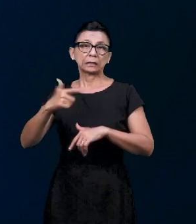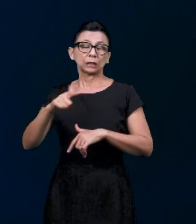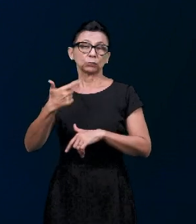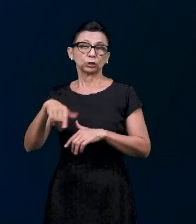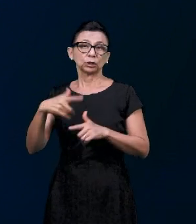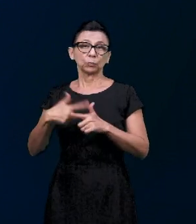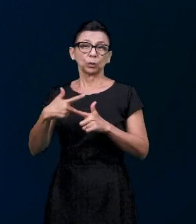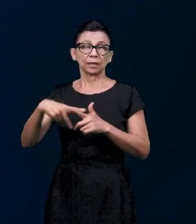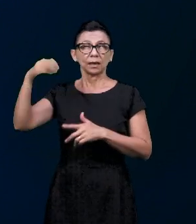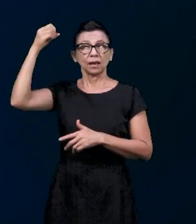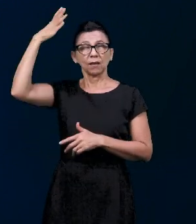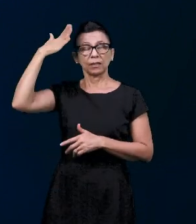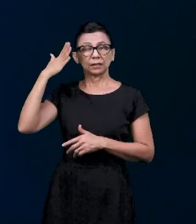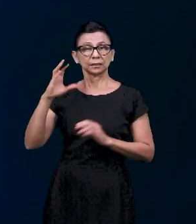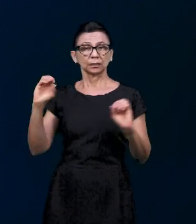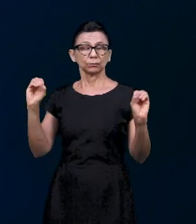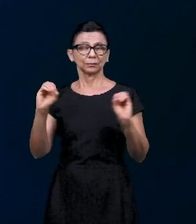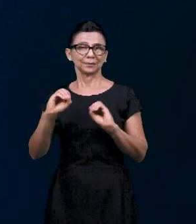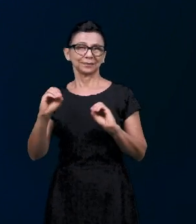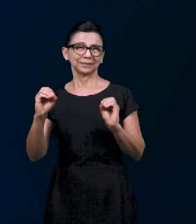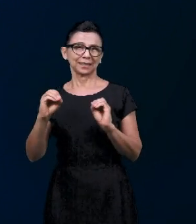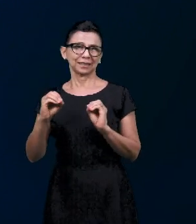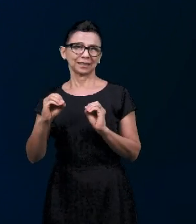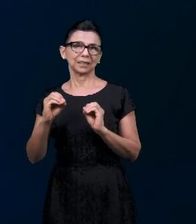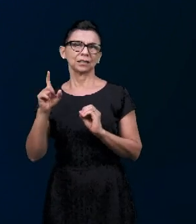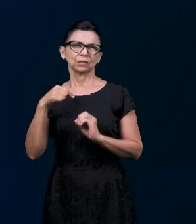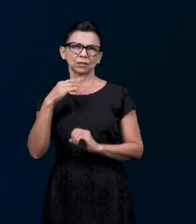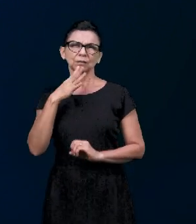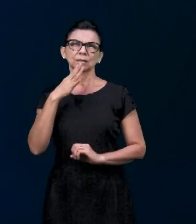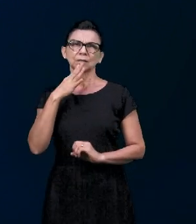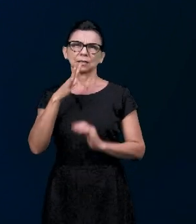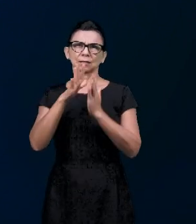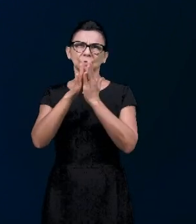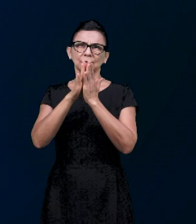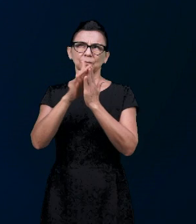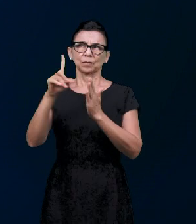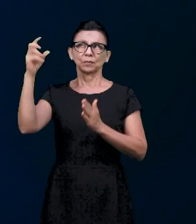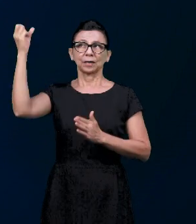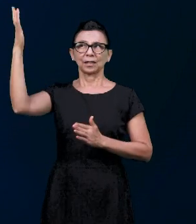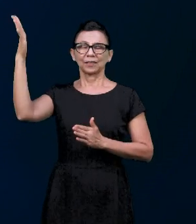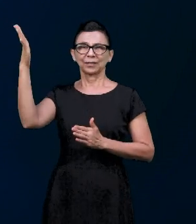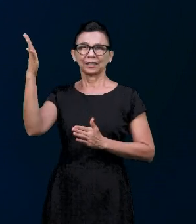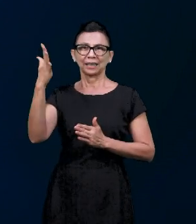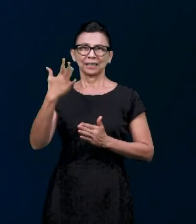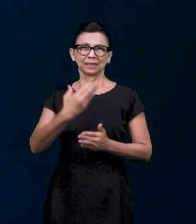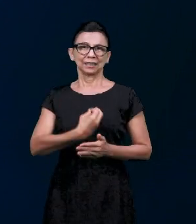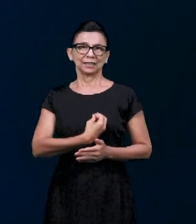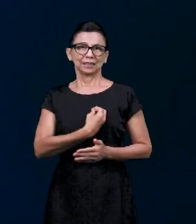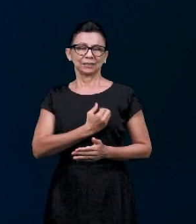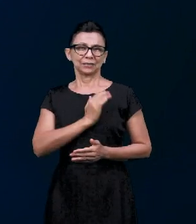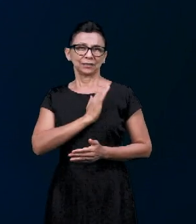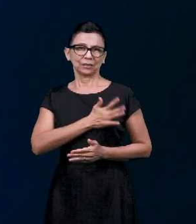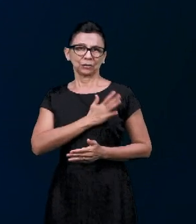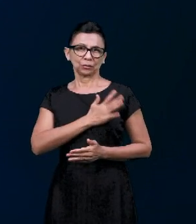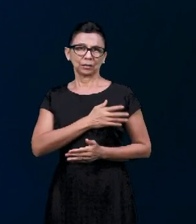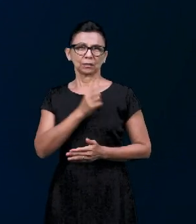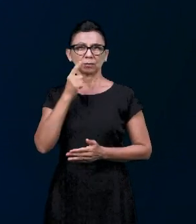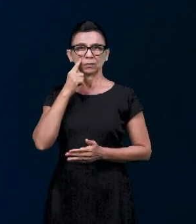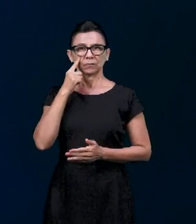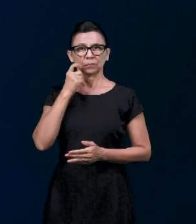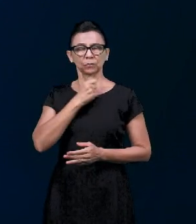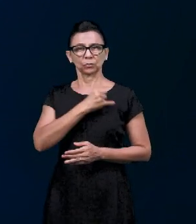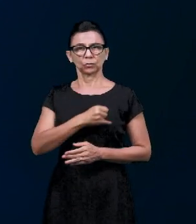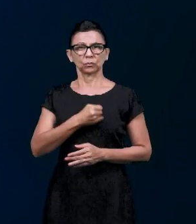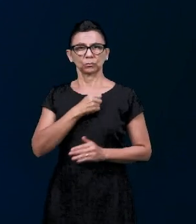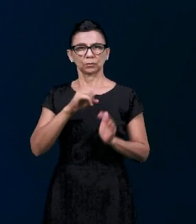la vie dans la vie de l'homme. Nous pouvons voir ça dans l'évangile de Jean, chapitre 1, verset 4, qui nous dit: En lui